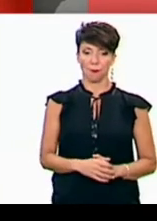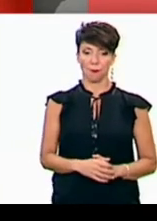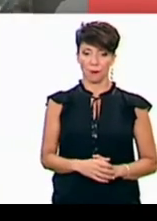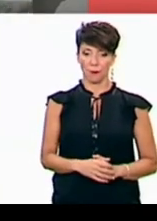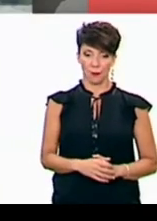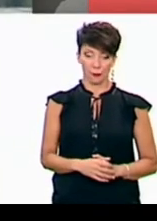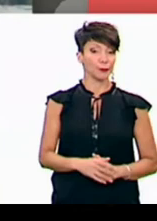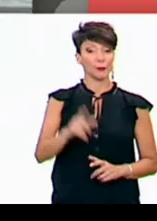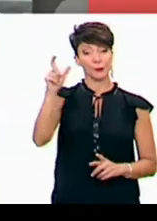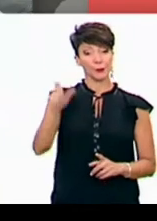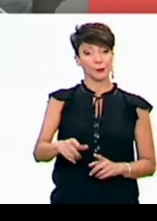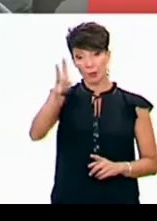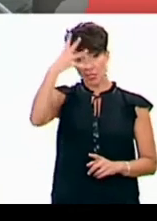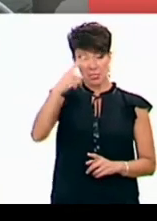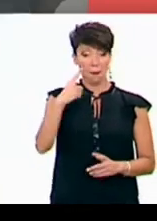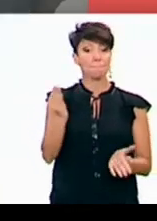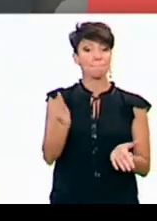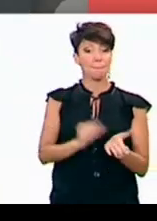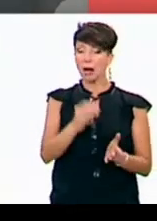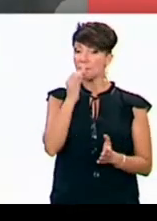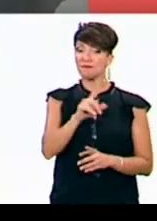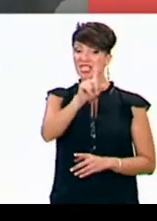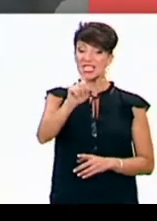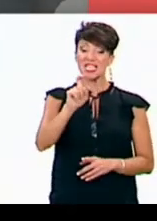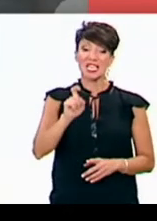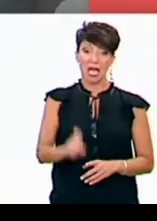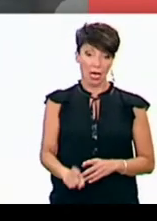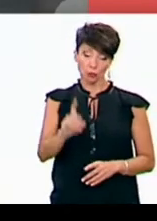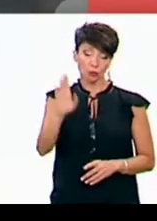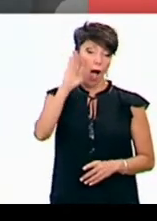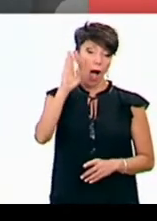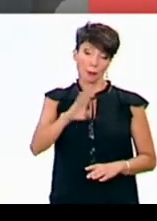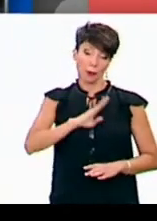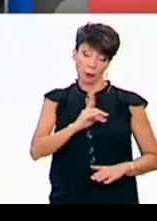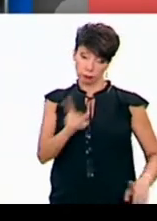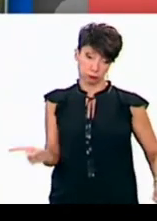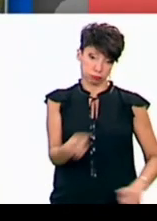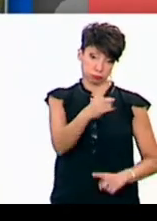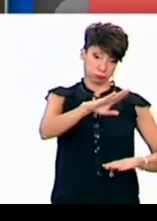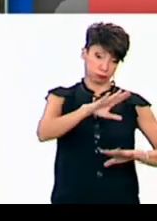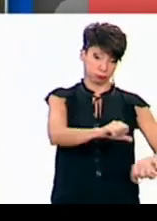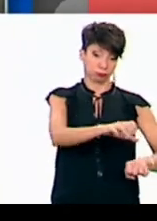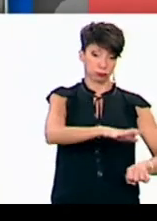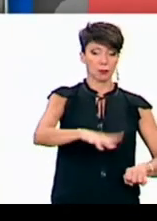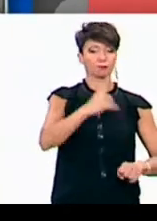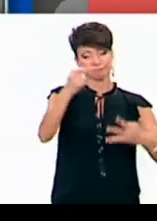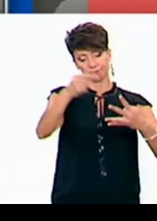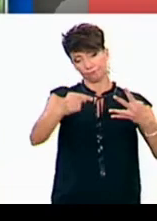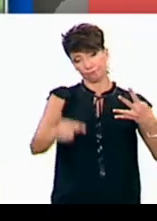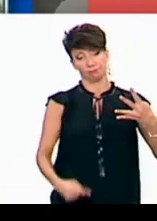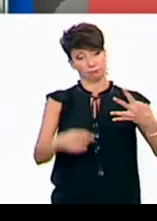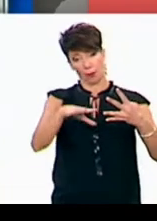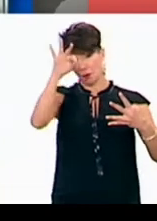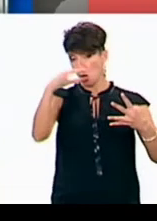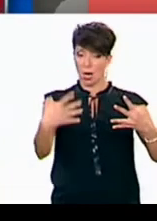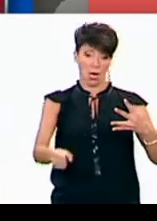Ο Ντόναλντ Τραμπ για ακόμη μια φορά αφήνει ανοιχτό το ενδεχόμενο αμερικανικής επέμβασης στη Βενεζουέλα. We have a lot of options open, but when